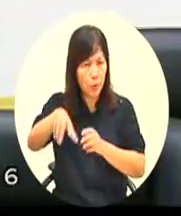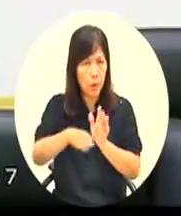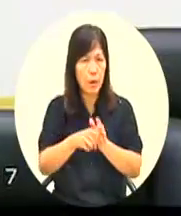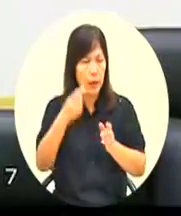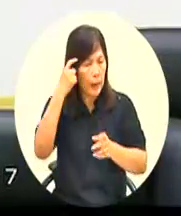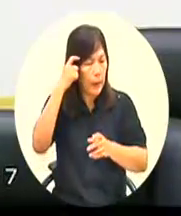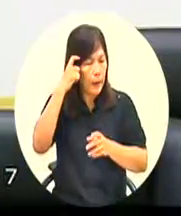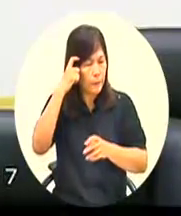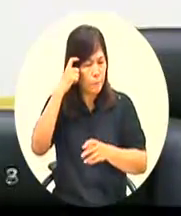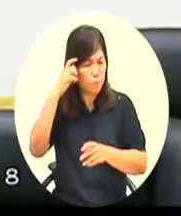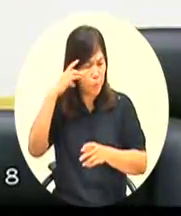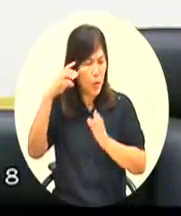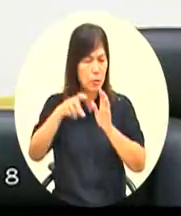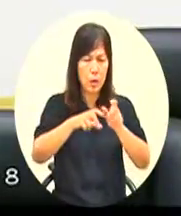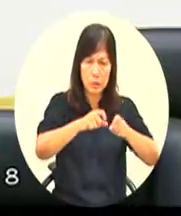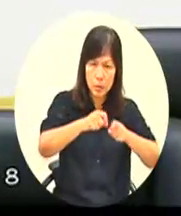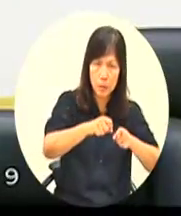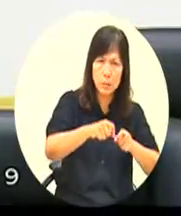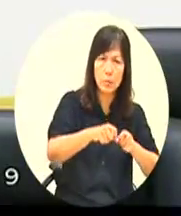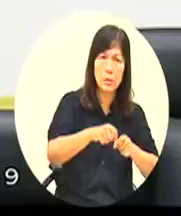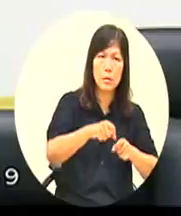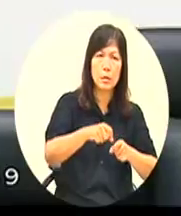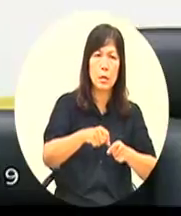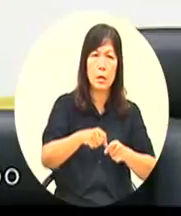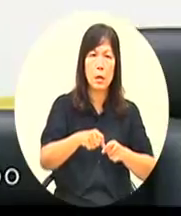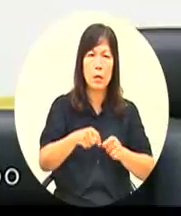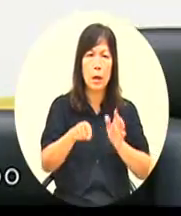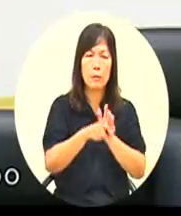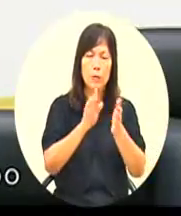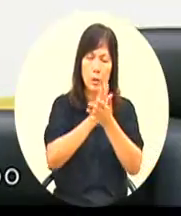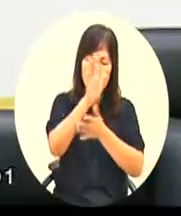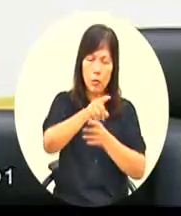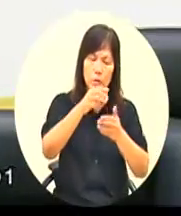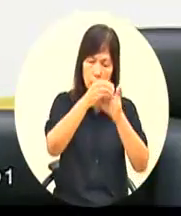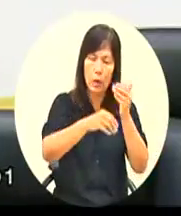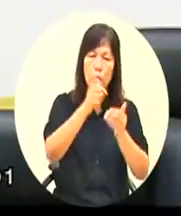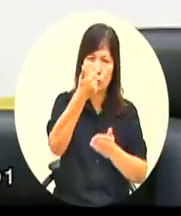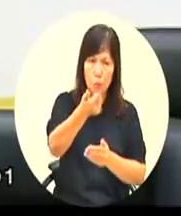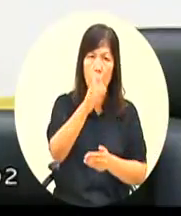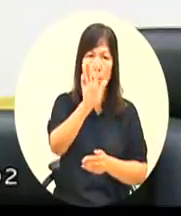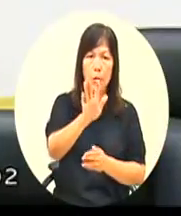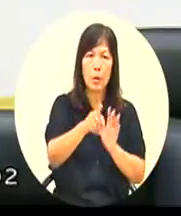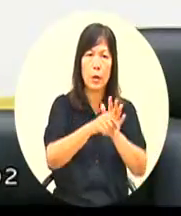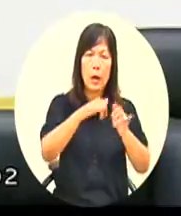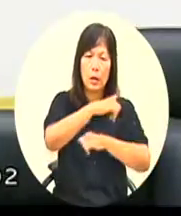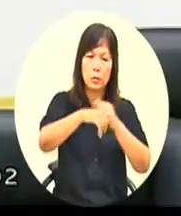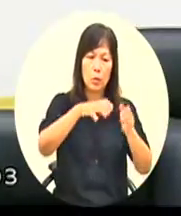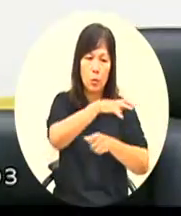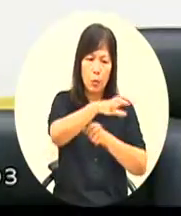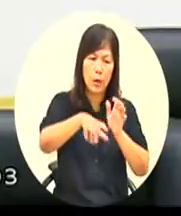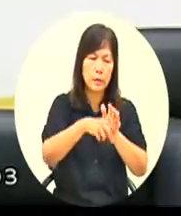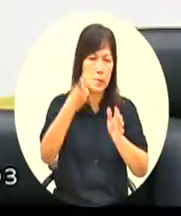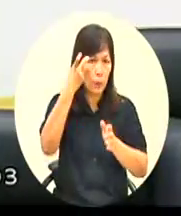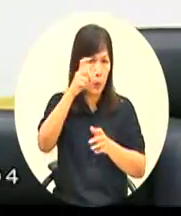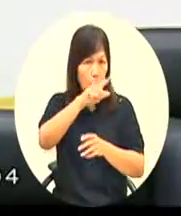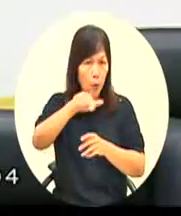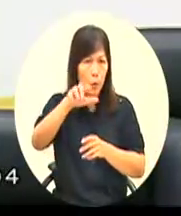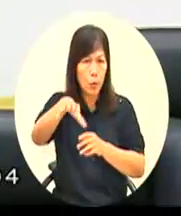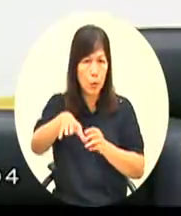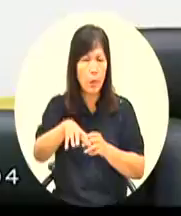到设计这个部分呢，我是希望说未来有这么好的条件。那因为刚刚讲生活环境博物馆的话，希望就是